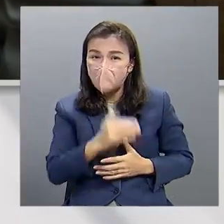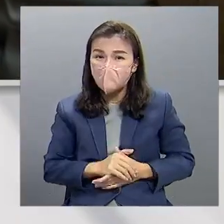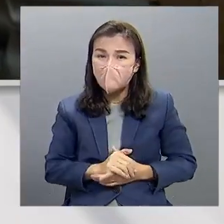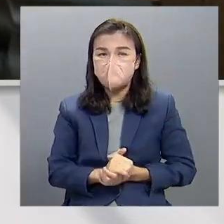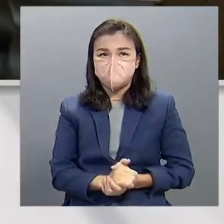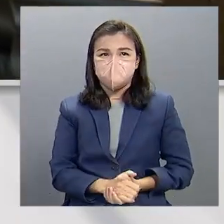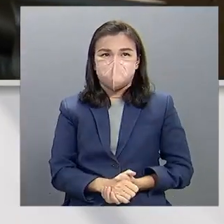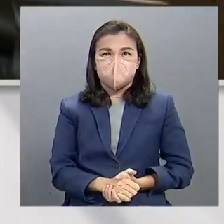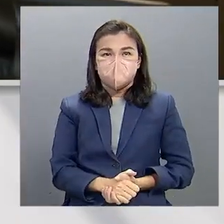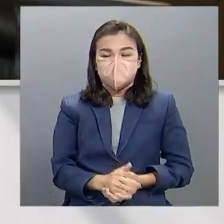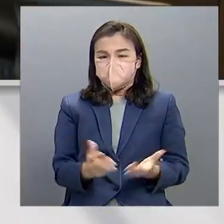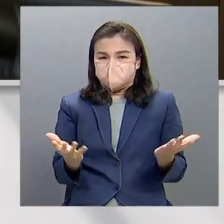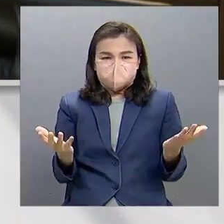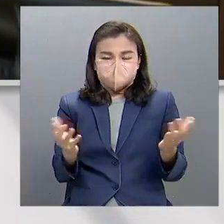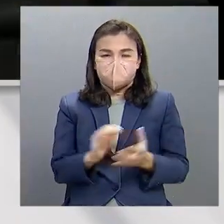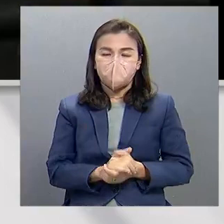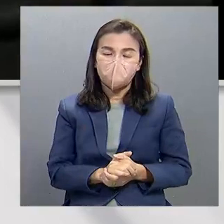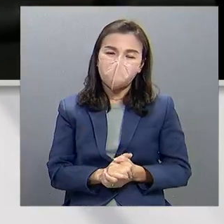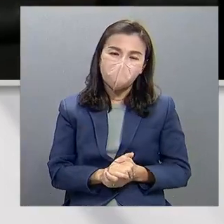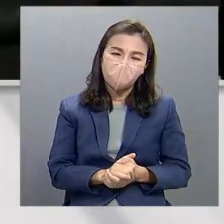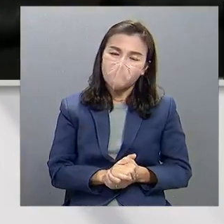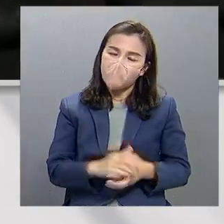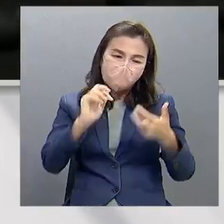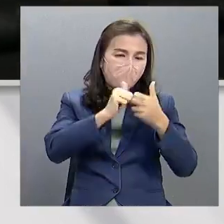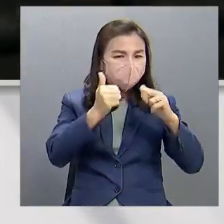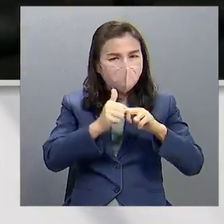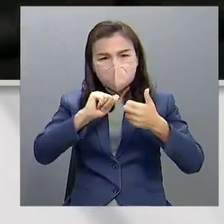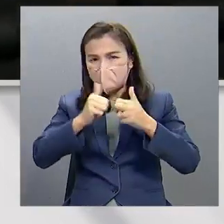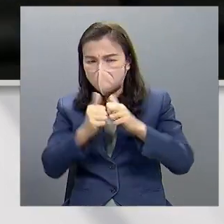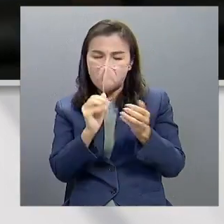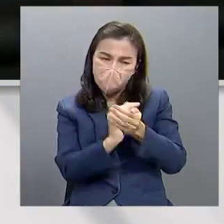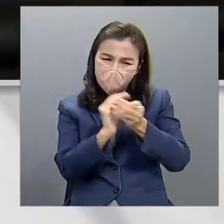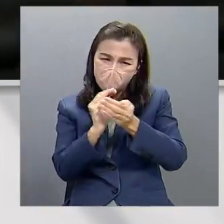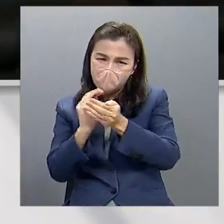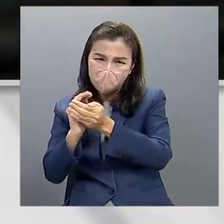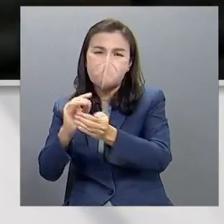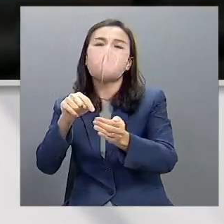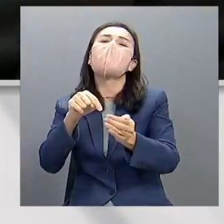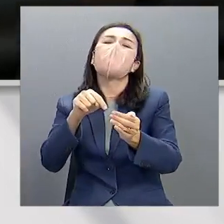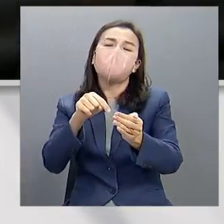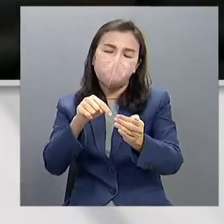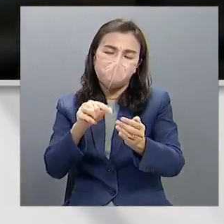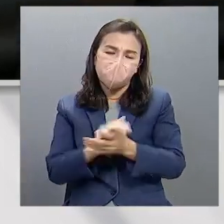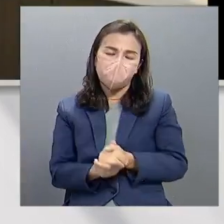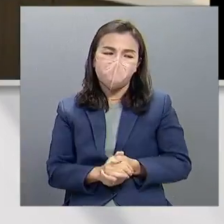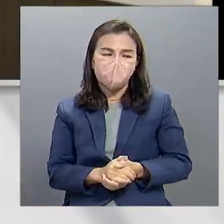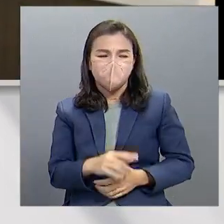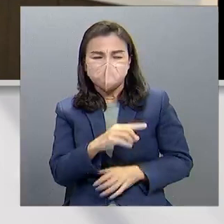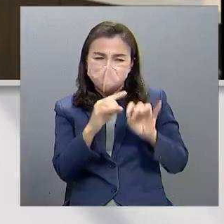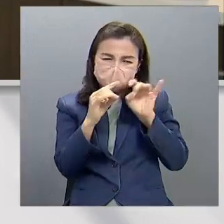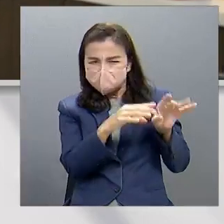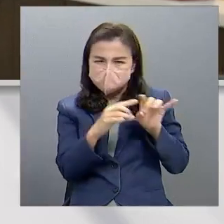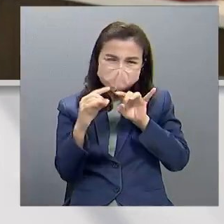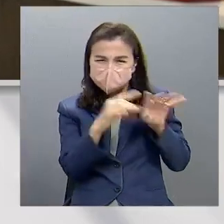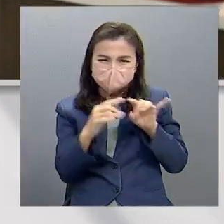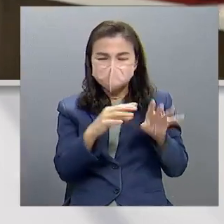าความเดิมยังไม่ทันเคลียร์นะคะความใหม่ก็มาอีกค่ะนี่แหละค่ะเขย่าซ้ำไหมเมื่อร้อยเอกธรรมนัสพรหมเผ่า